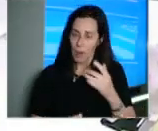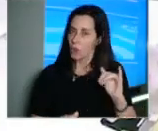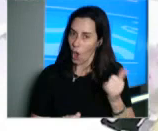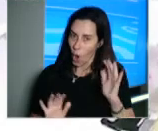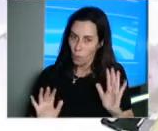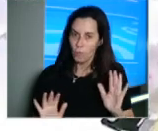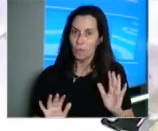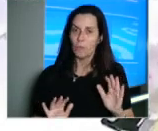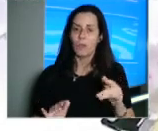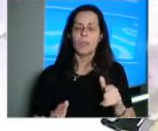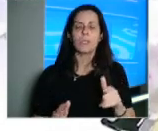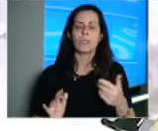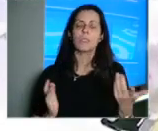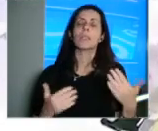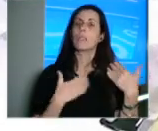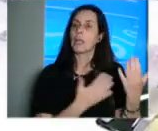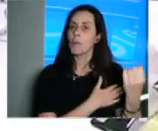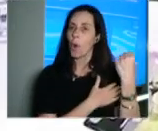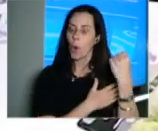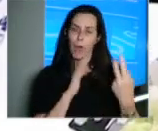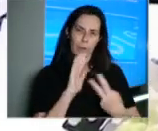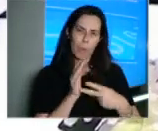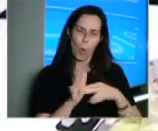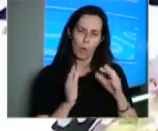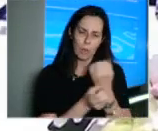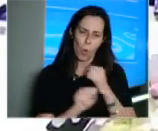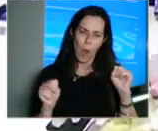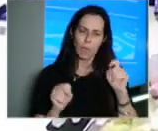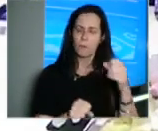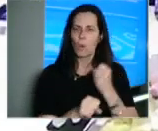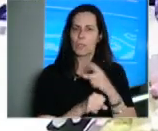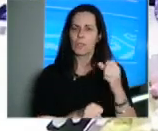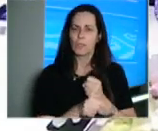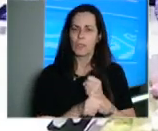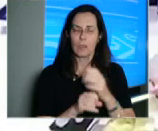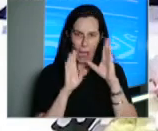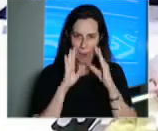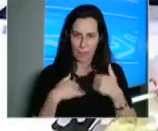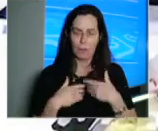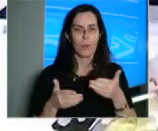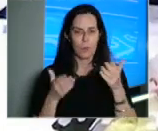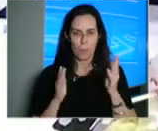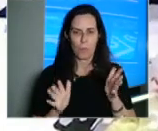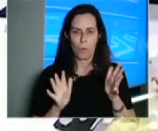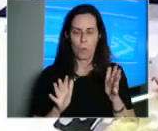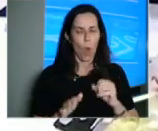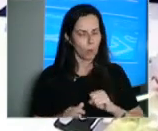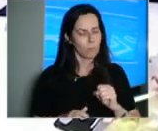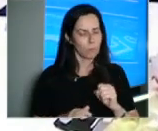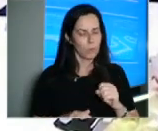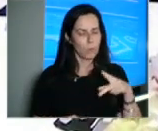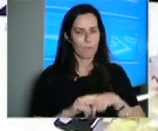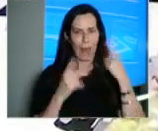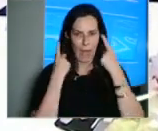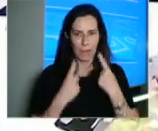נכון, המשחק הדמוקרטי נתן להם את היכולת למשול, הם מושלים ועושים את זה בצורה, תאמין לי, מאוד מאוד מאוד כואבת לנו,